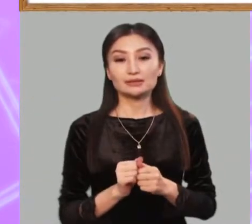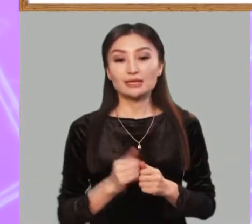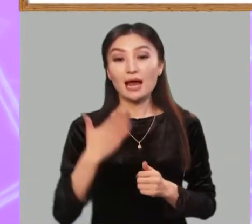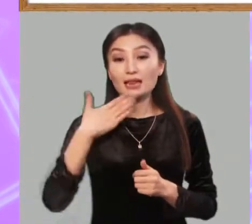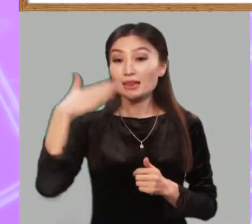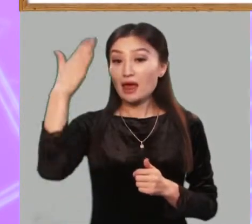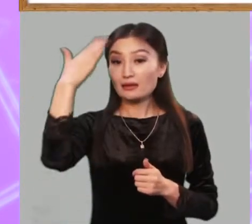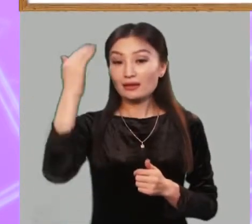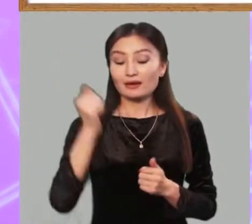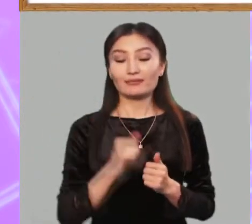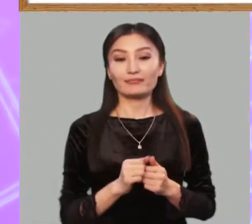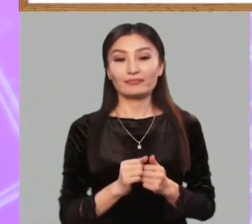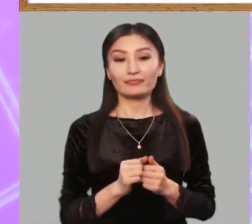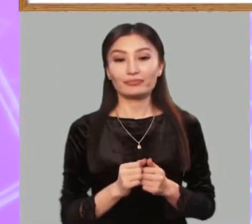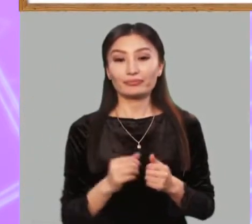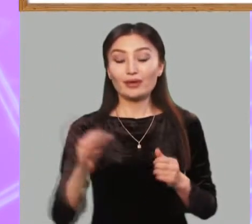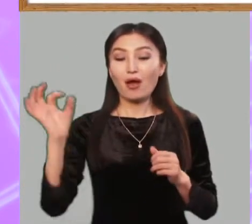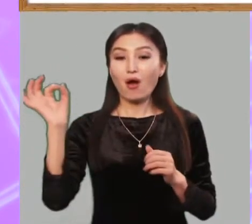осень, лето,